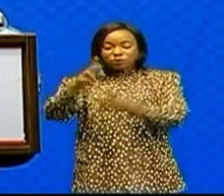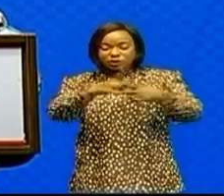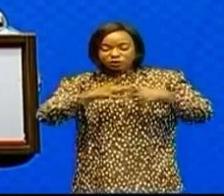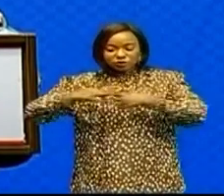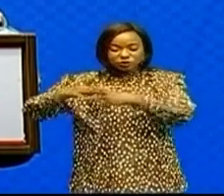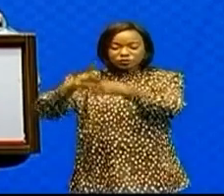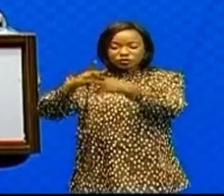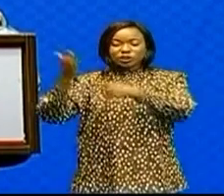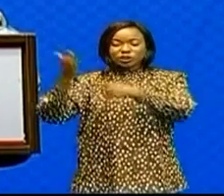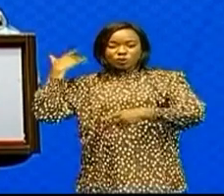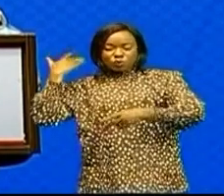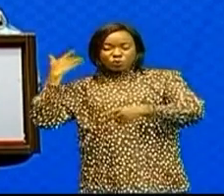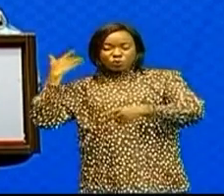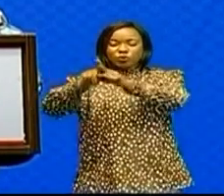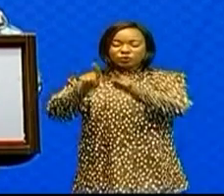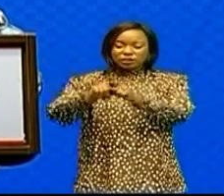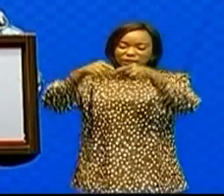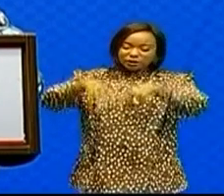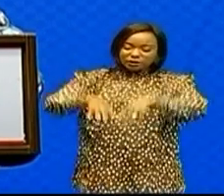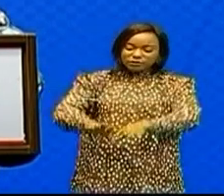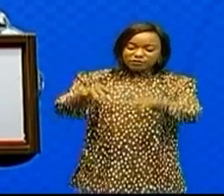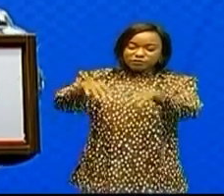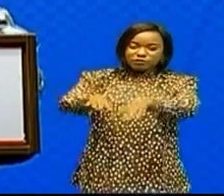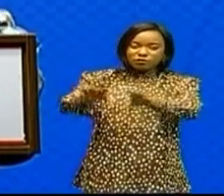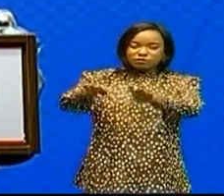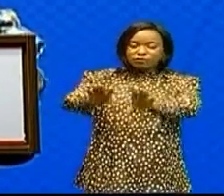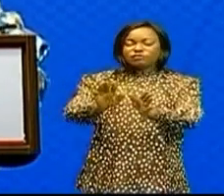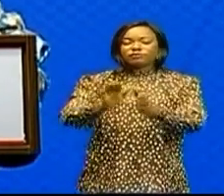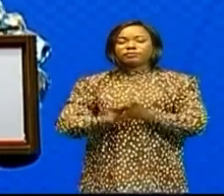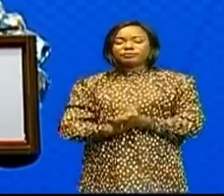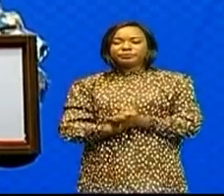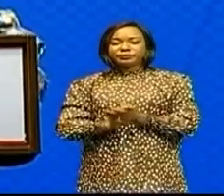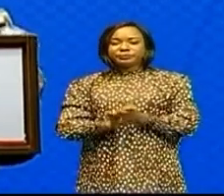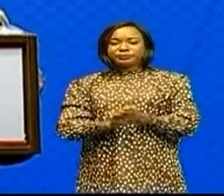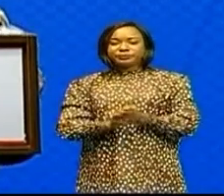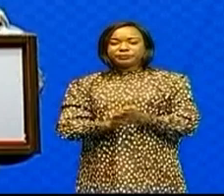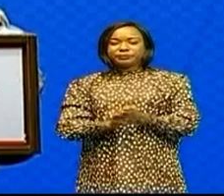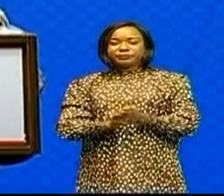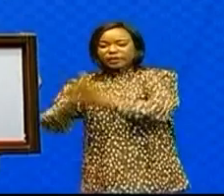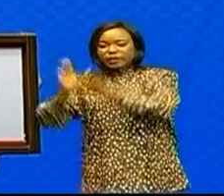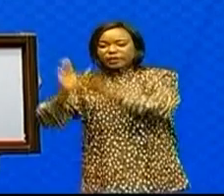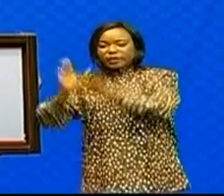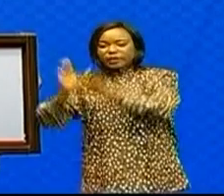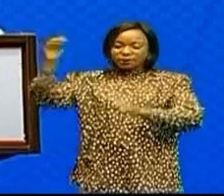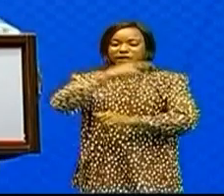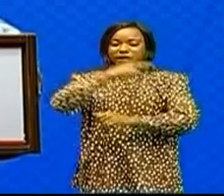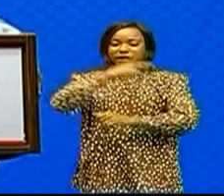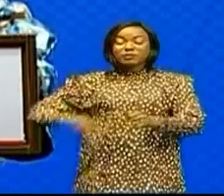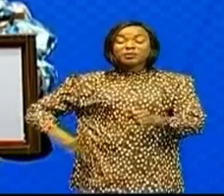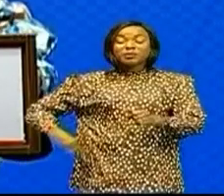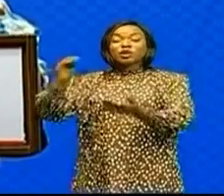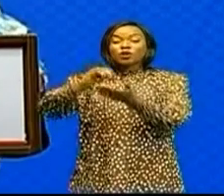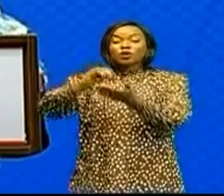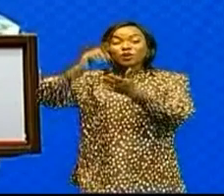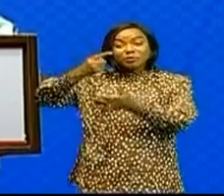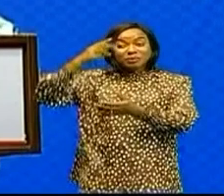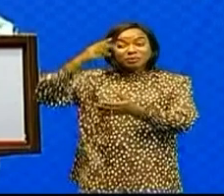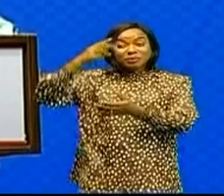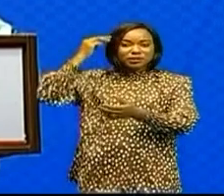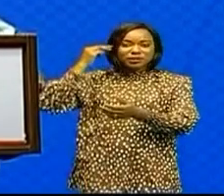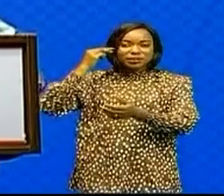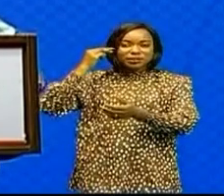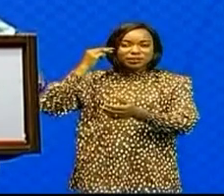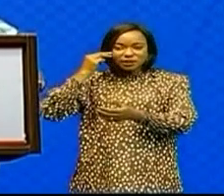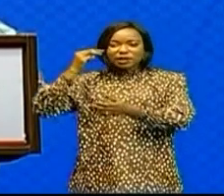eaux et notamment de celles des fleuves. Le président de la République et premier ministre